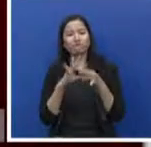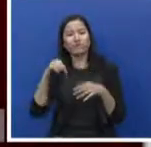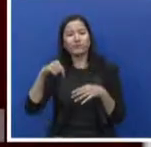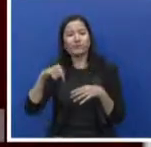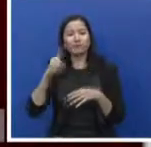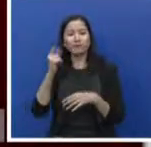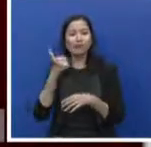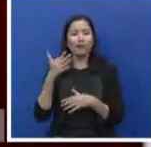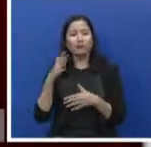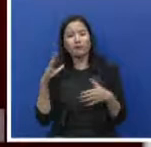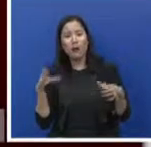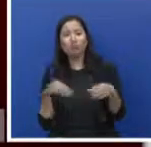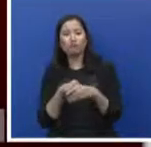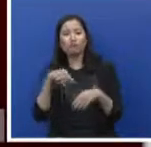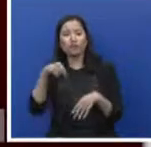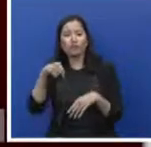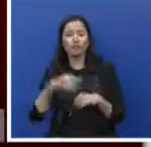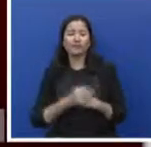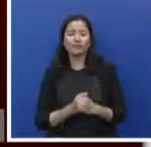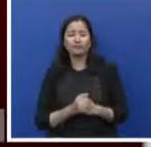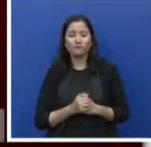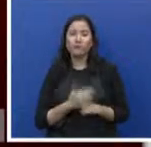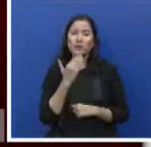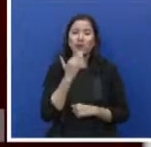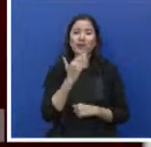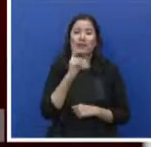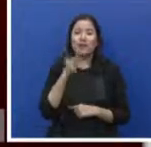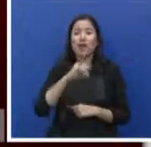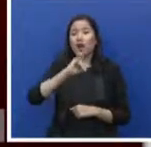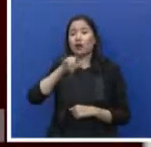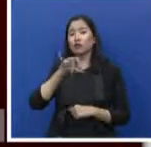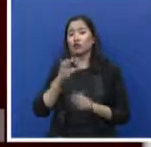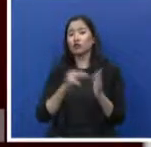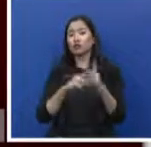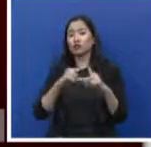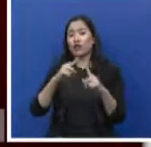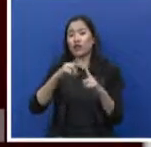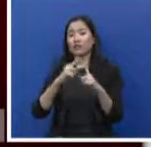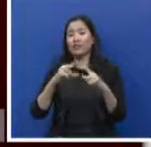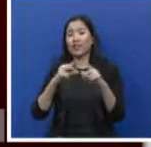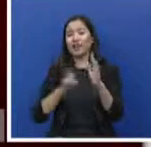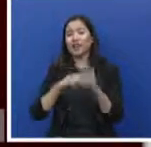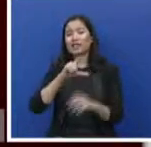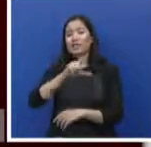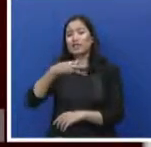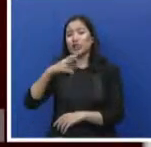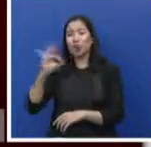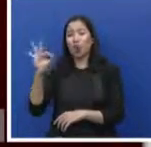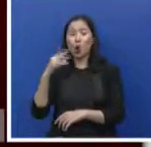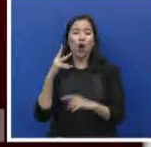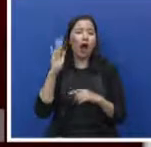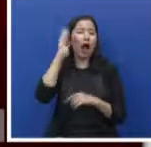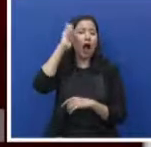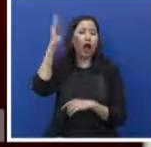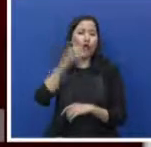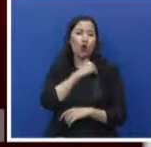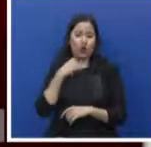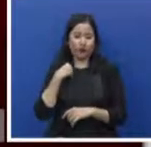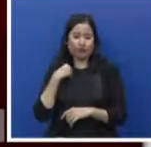Halodoc sama Gojek. Baik, terima kasih. Dan juga ada Bung Jonathan Sudarta, CEO dan co-founder Halodoc. Apa kabar Bung